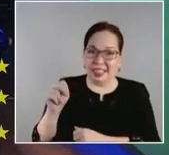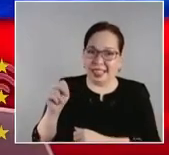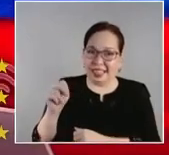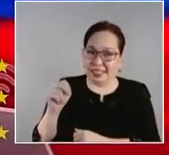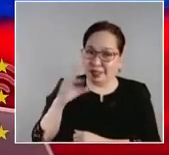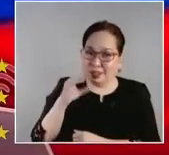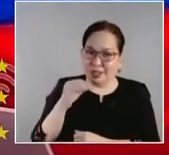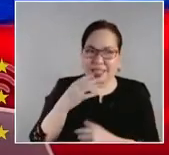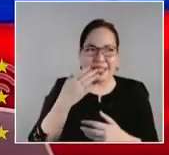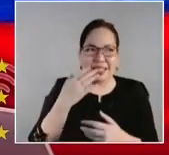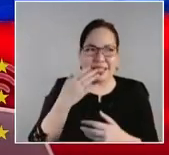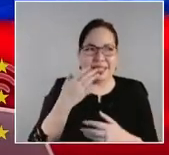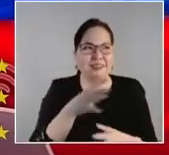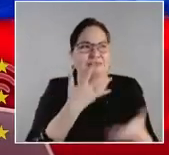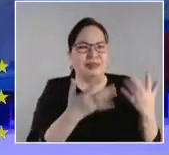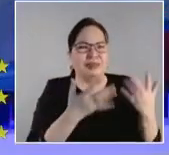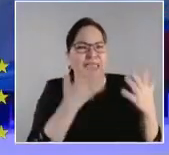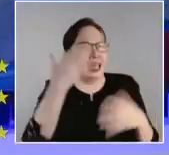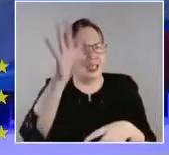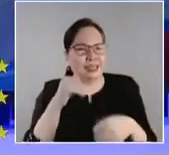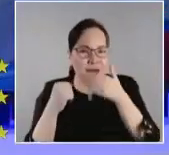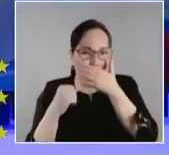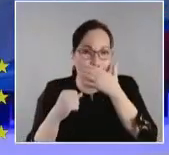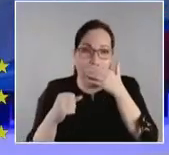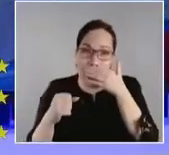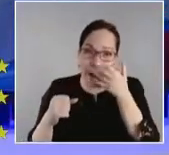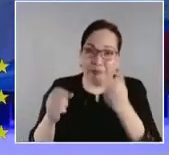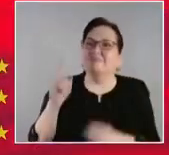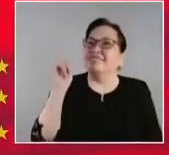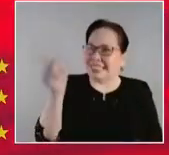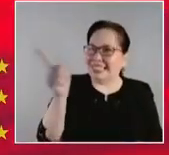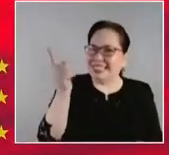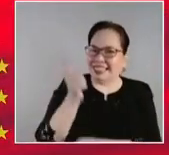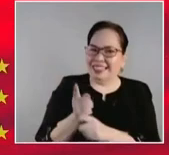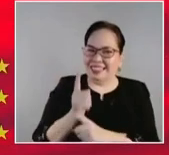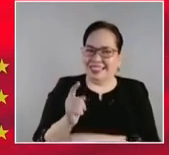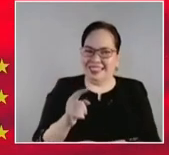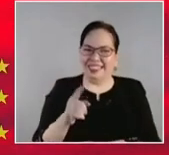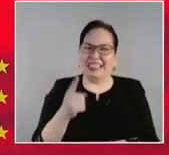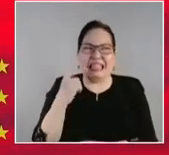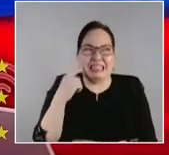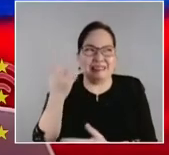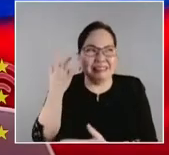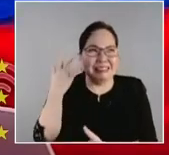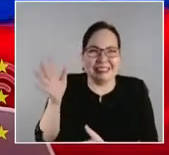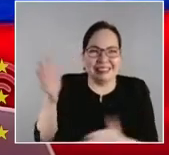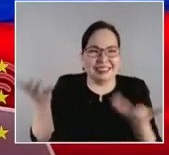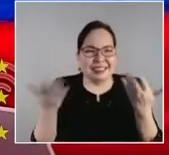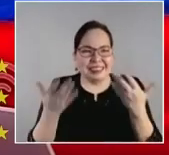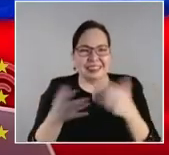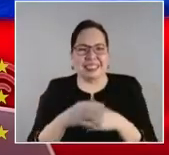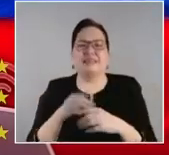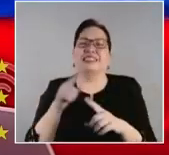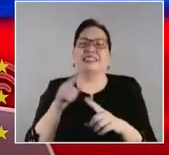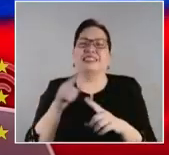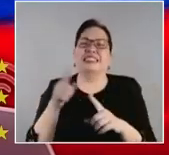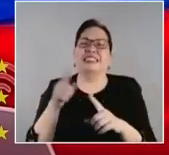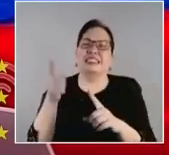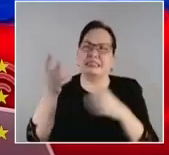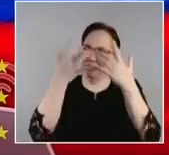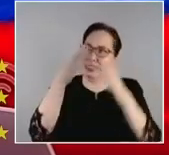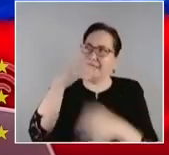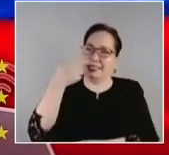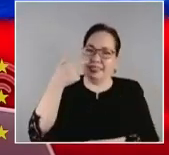siya ngayon. Pero ang alam ko siya po... Siya ngayon o naging Mary pinuno? Rio, mahusay naman yun, ano? Pero inadmit po ka sa